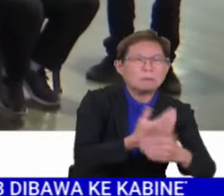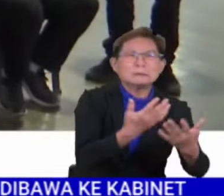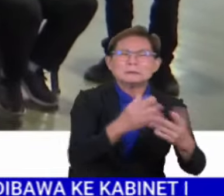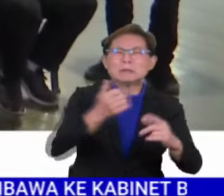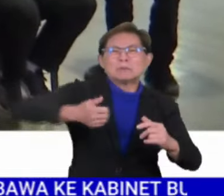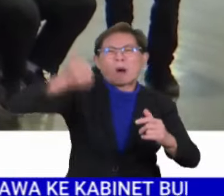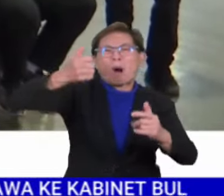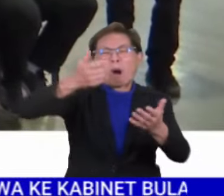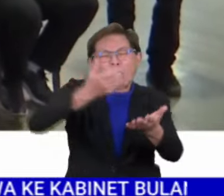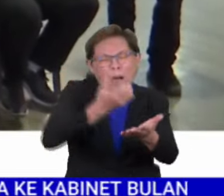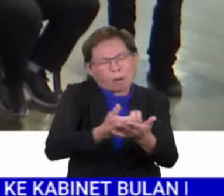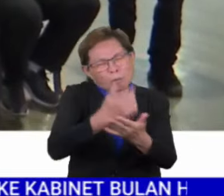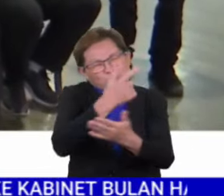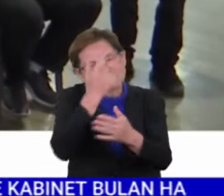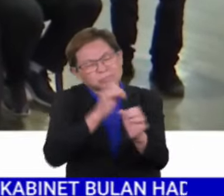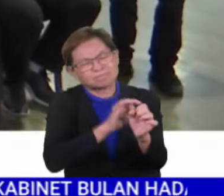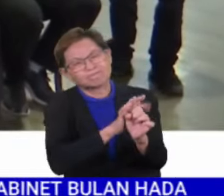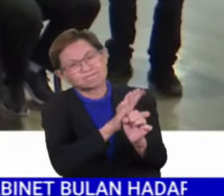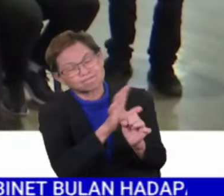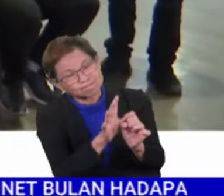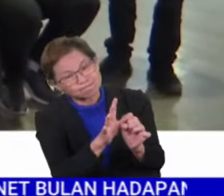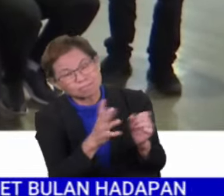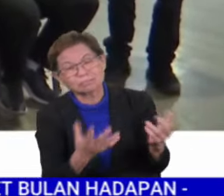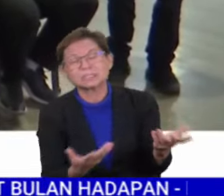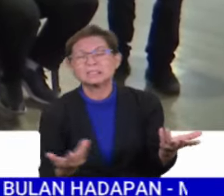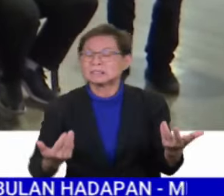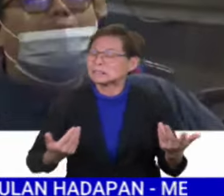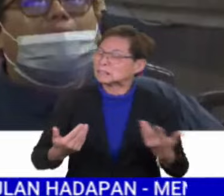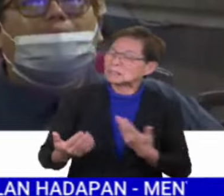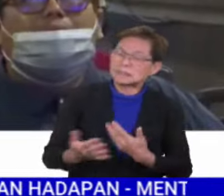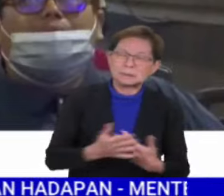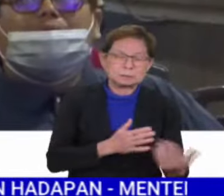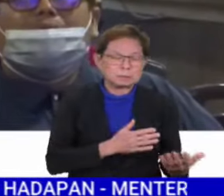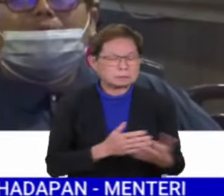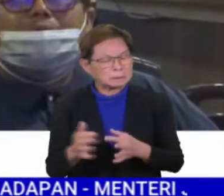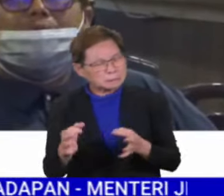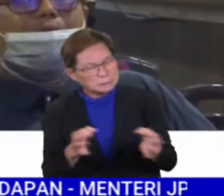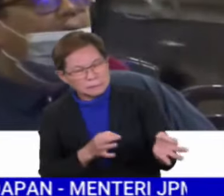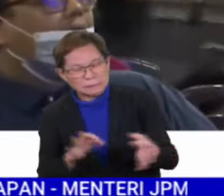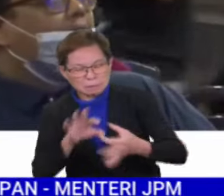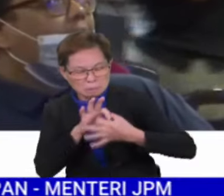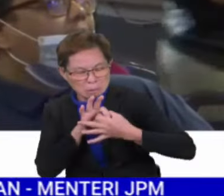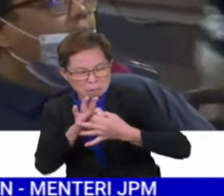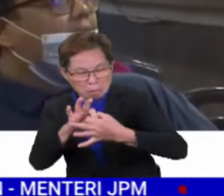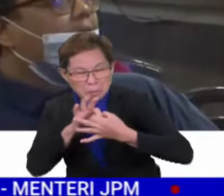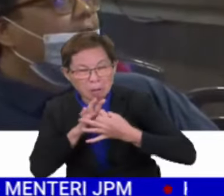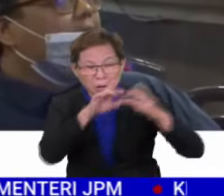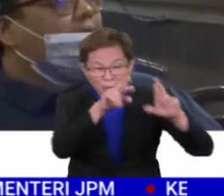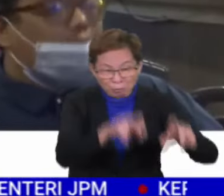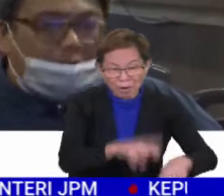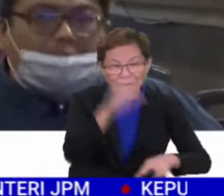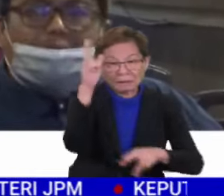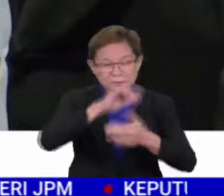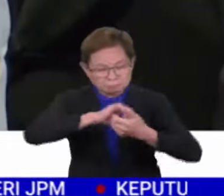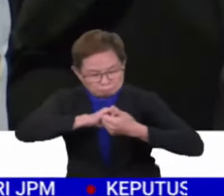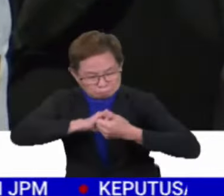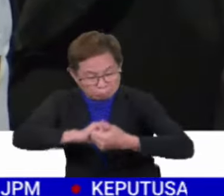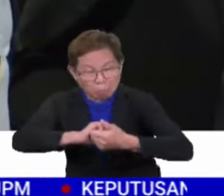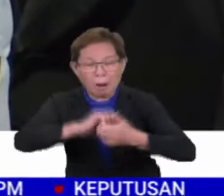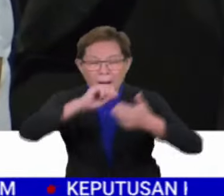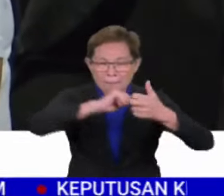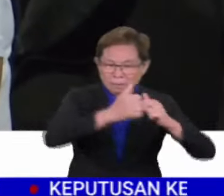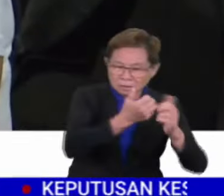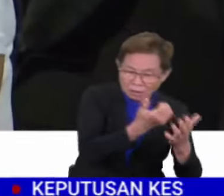ekonomi ekoran pandemik COVID-19. Walau bagaimanapun jelasnya, dengan kerjasama erat rakyat dan kerajaan,